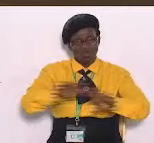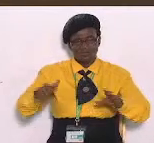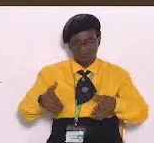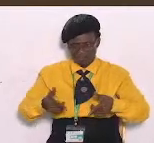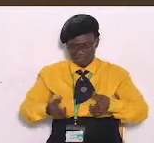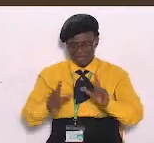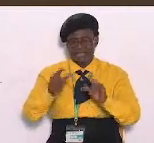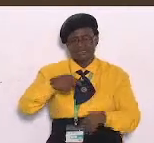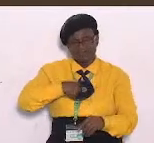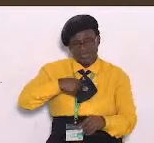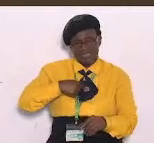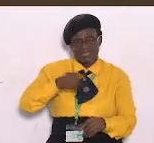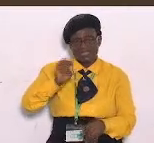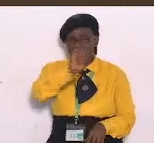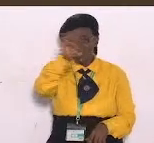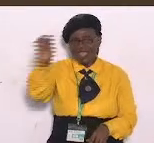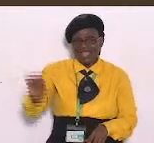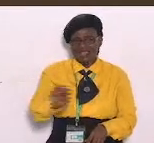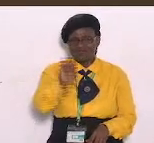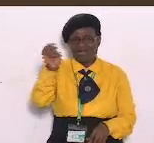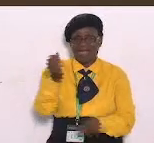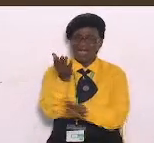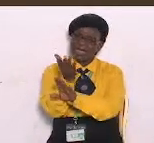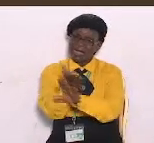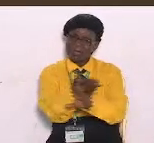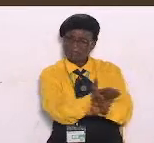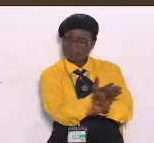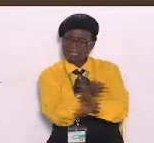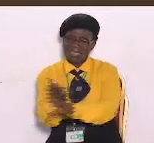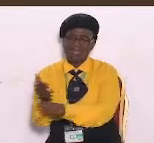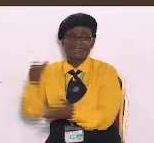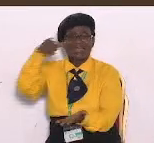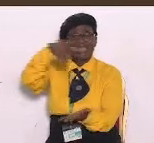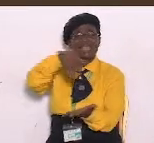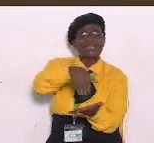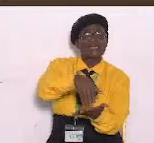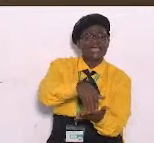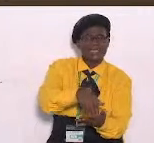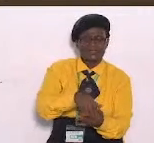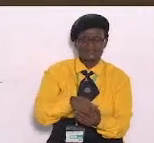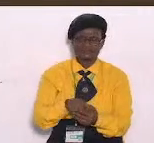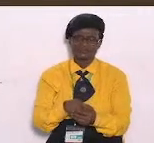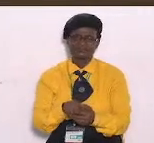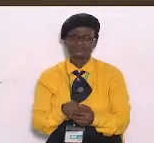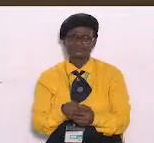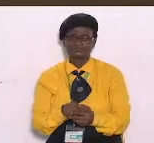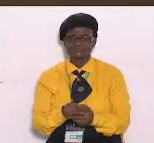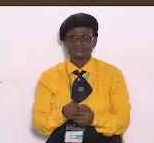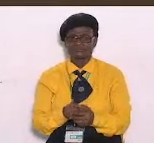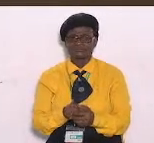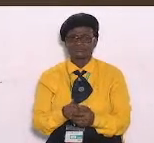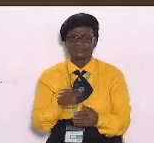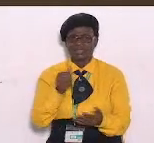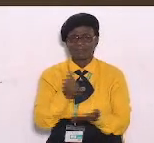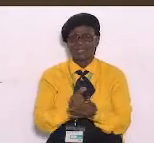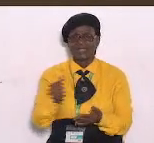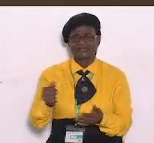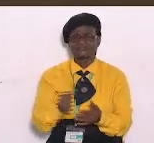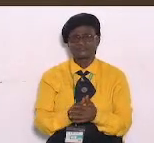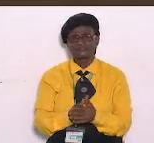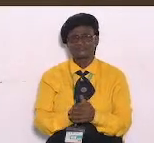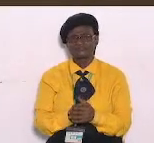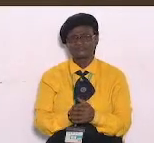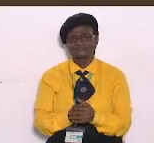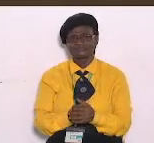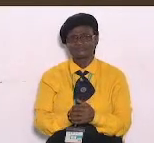encore faut pas faire à ce que je continue à commander je ne commanderai